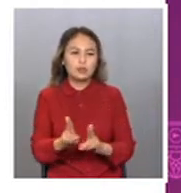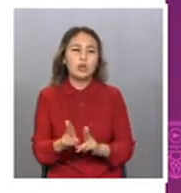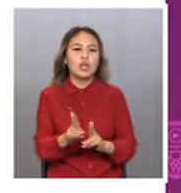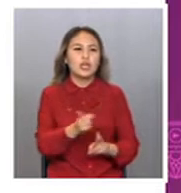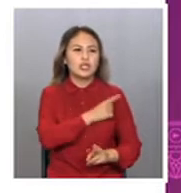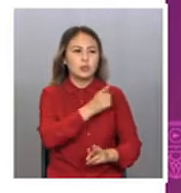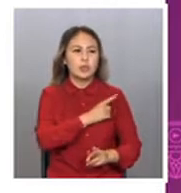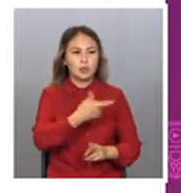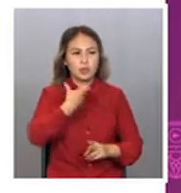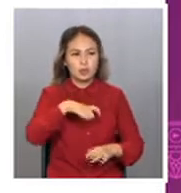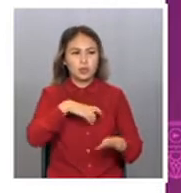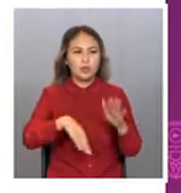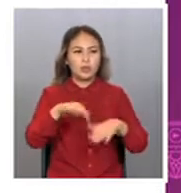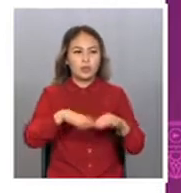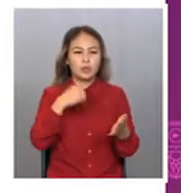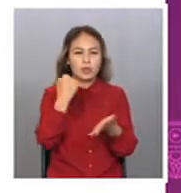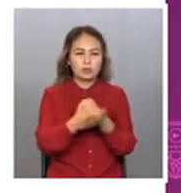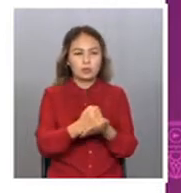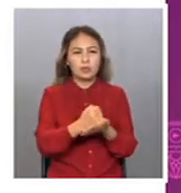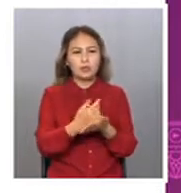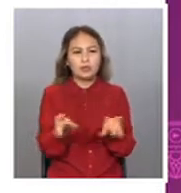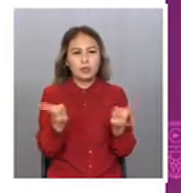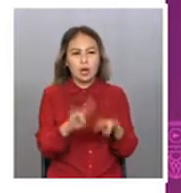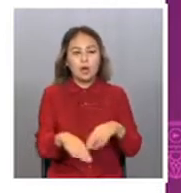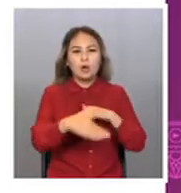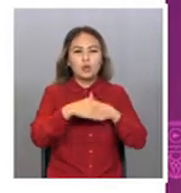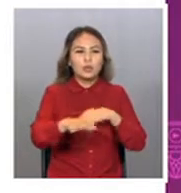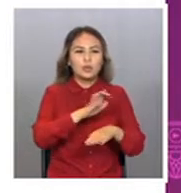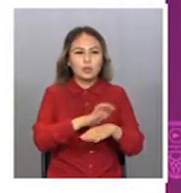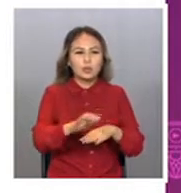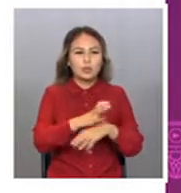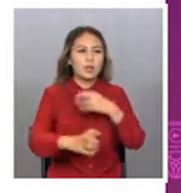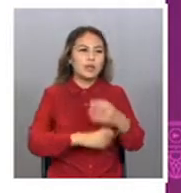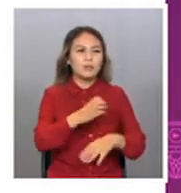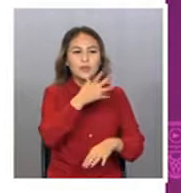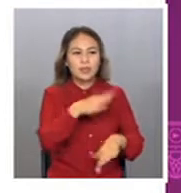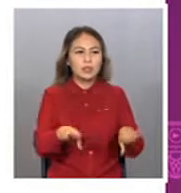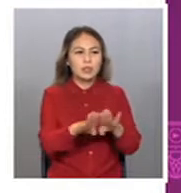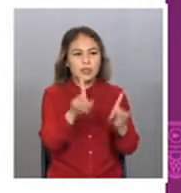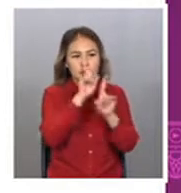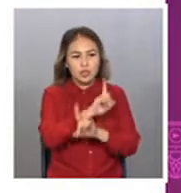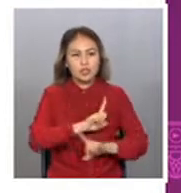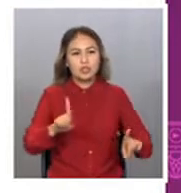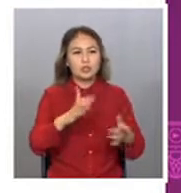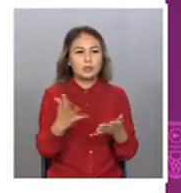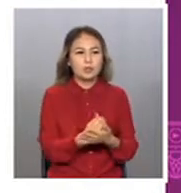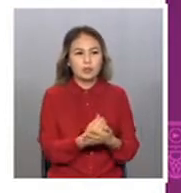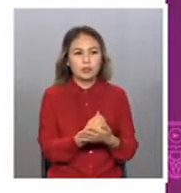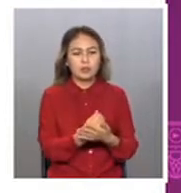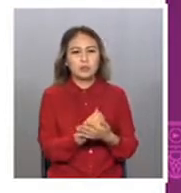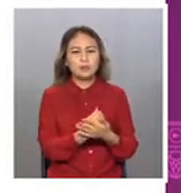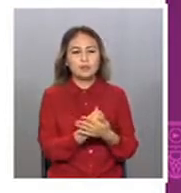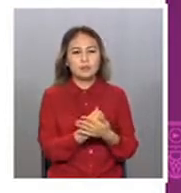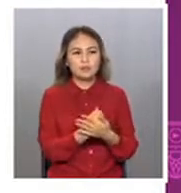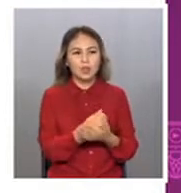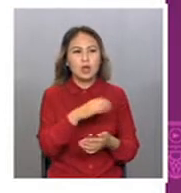қалыптастыруда шеберлер өз қолтаңбаларын қалдыруда. Отандық өнім әлем нарығында ерекшелігімен